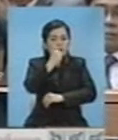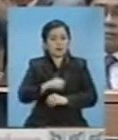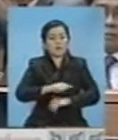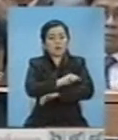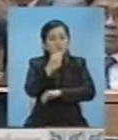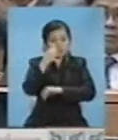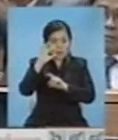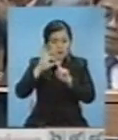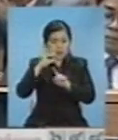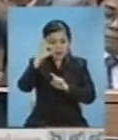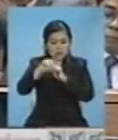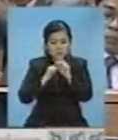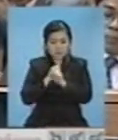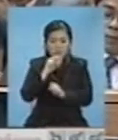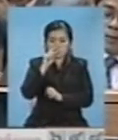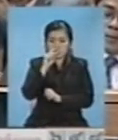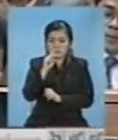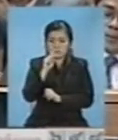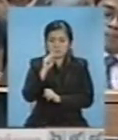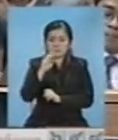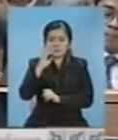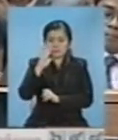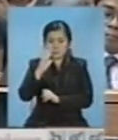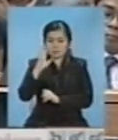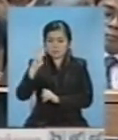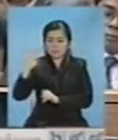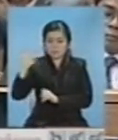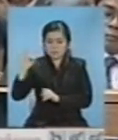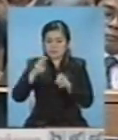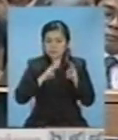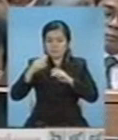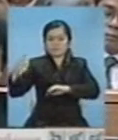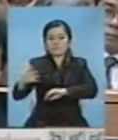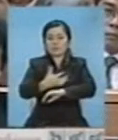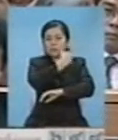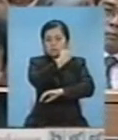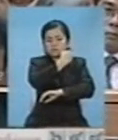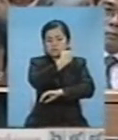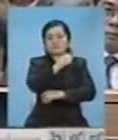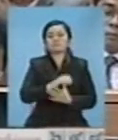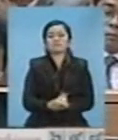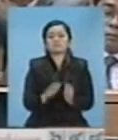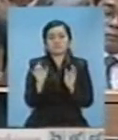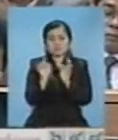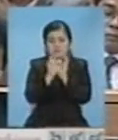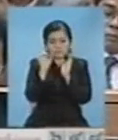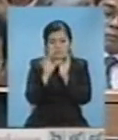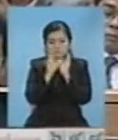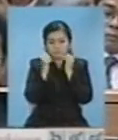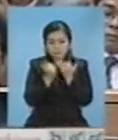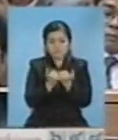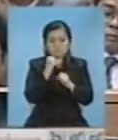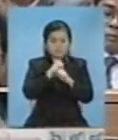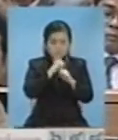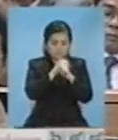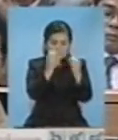19 กันยา 2549ได้นำมากล่าวอ้างในการยึดอำนาจในที่สุดจึงเป็นที่มาของรัฐธรรม